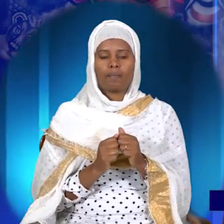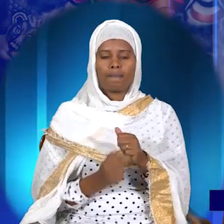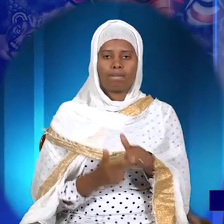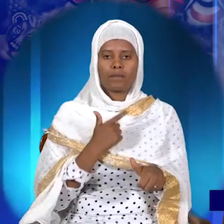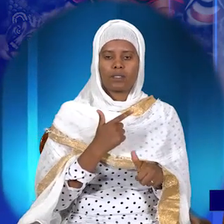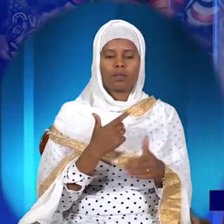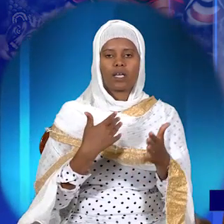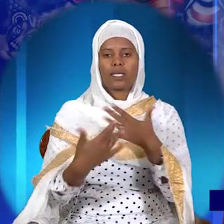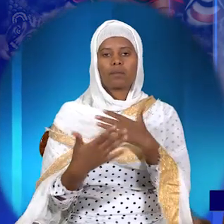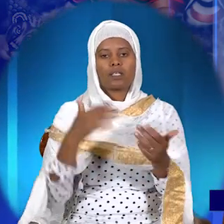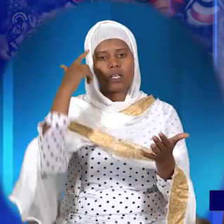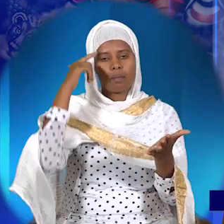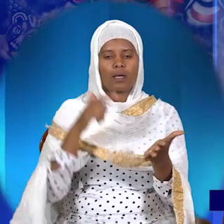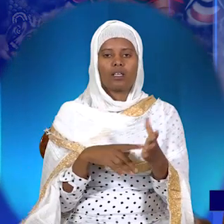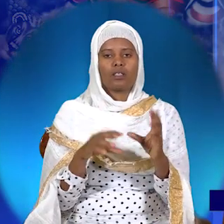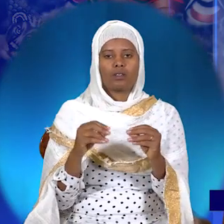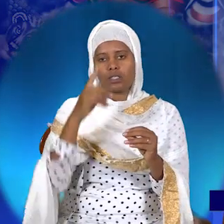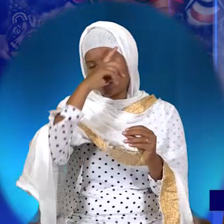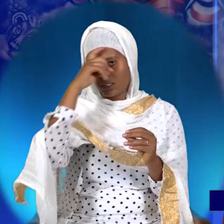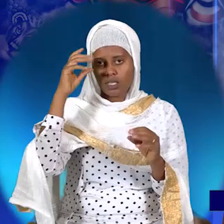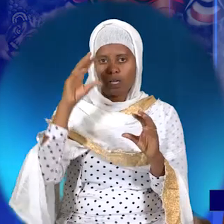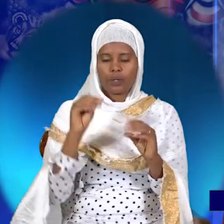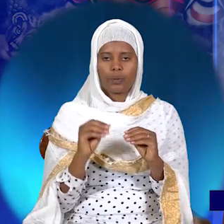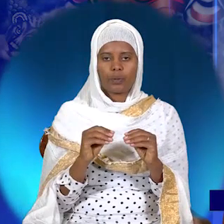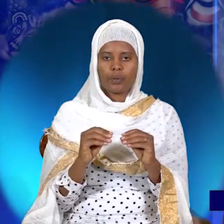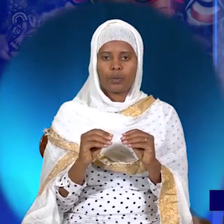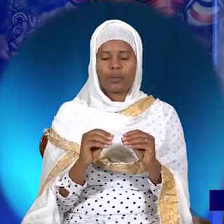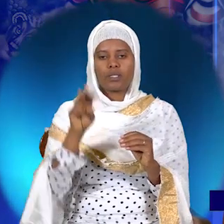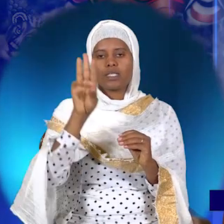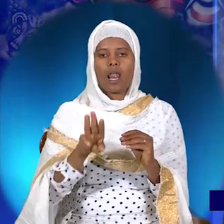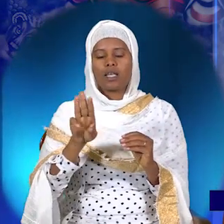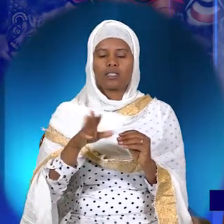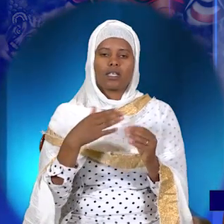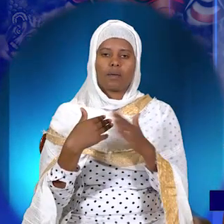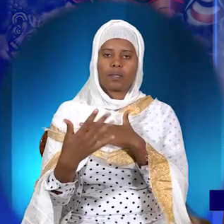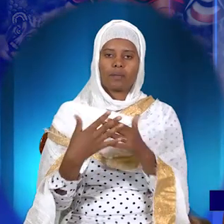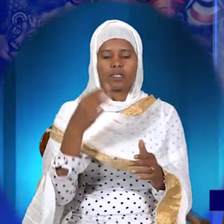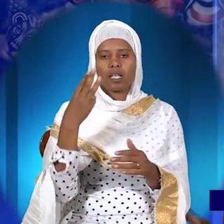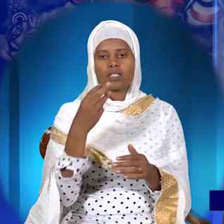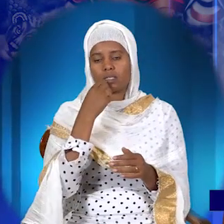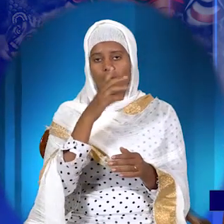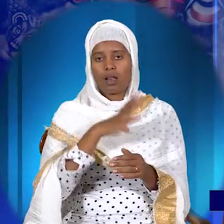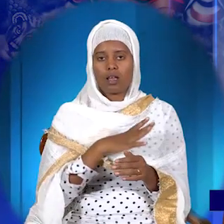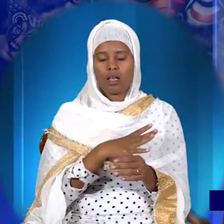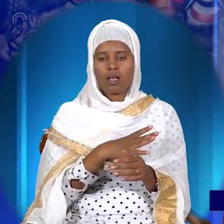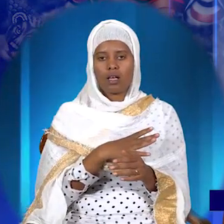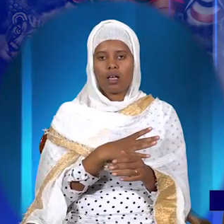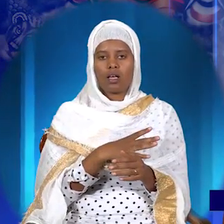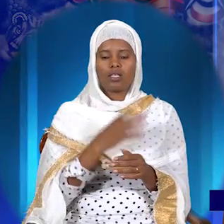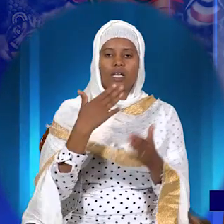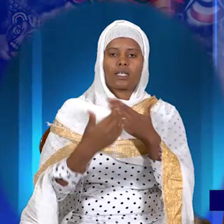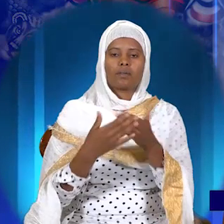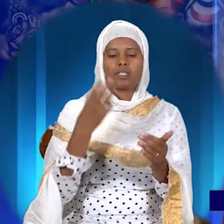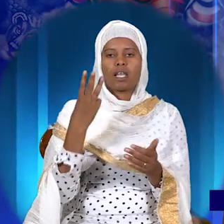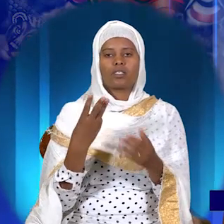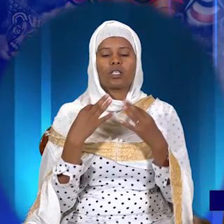ኢልና መጀመርታ ግብሪ ማለት እንታይ እዩ እንተዳ ኢልና ስራሕ ማለት እዩ ስላሴ ብግብሪ ሰለስተ እዮም ክንብል ከለና